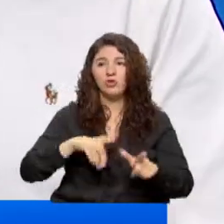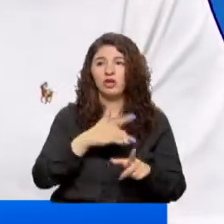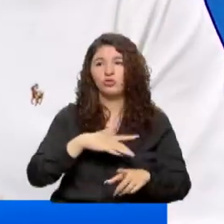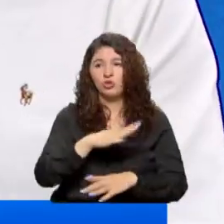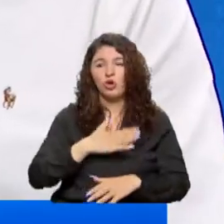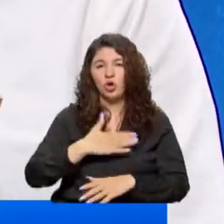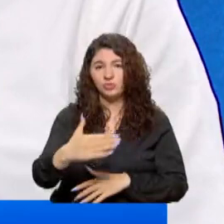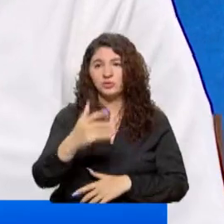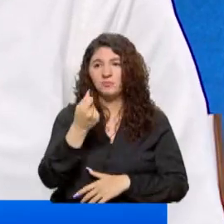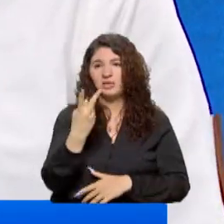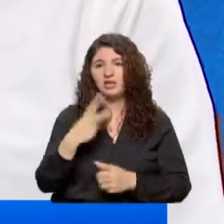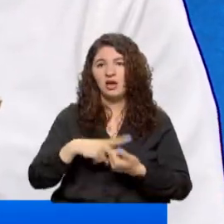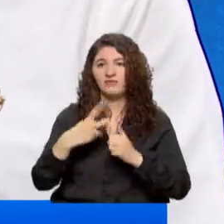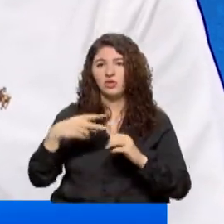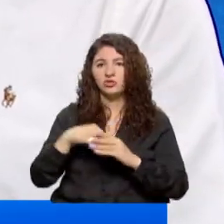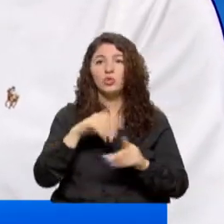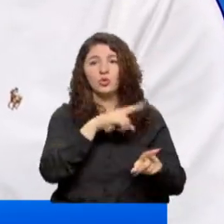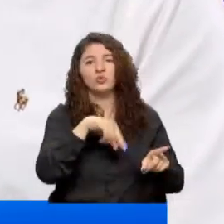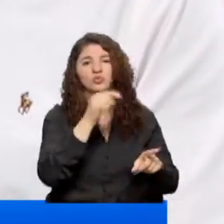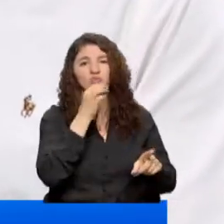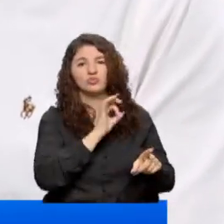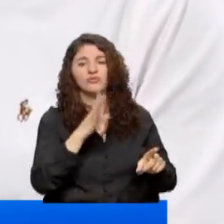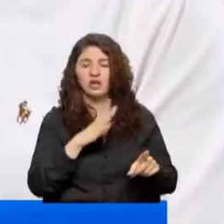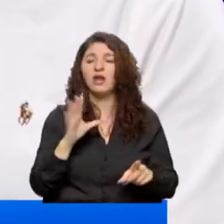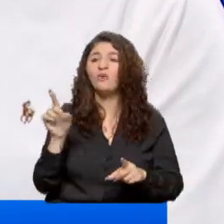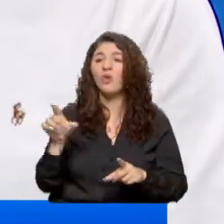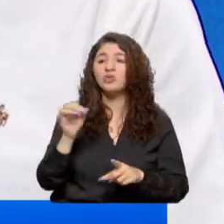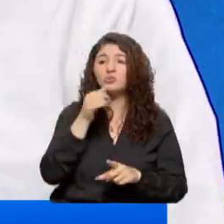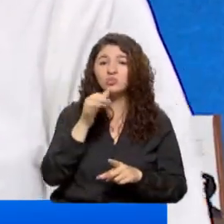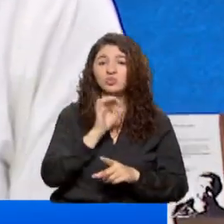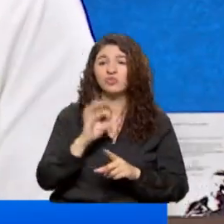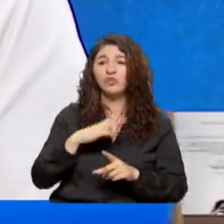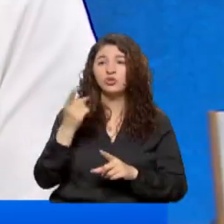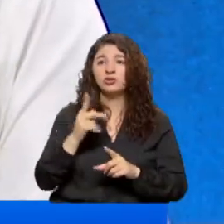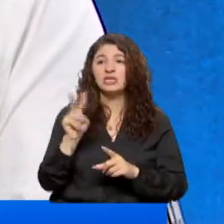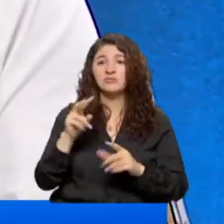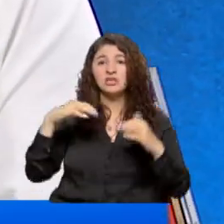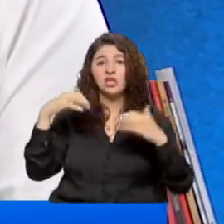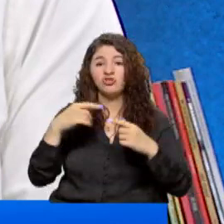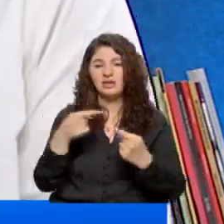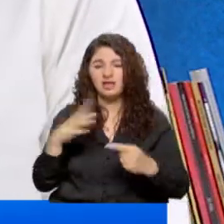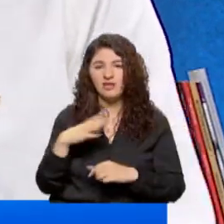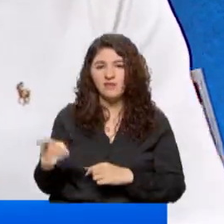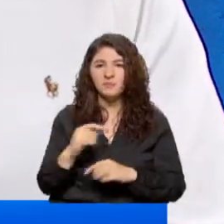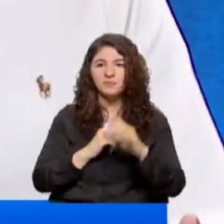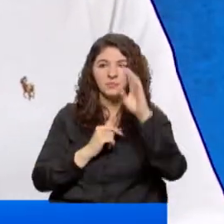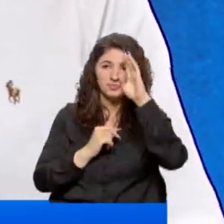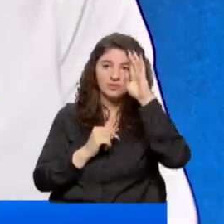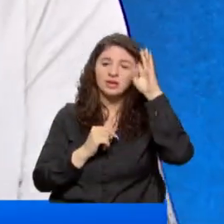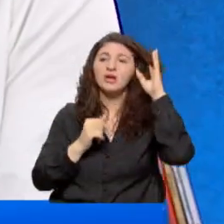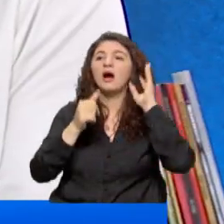başlıyoruz Önümüzdeki bir-iki aktuatörü sonra orada üzülüyorum Evet orada bir kulaklık var yüzde yirmi yağış eksikliği var